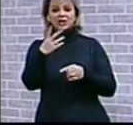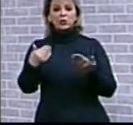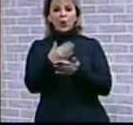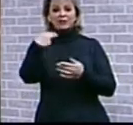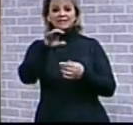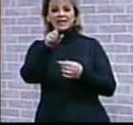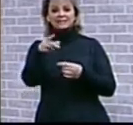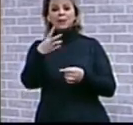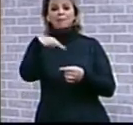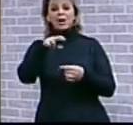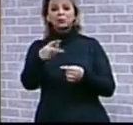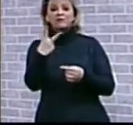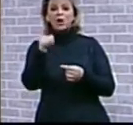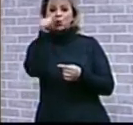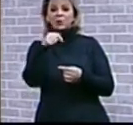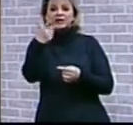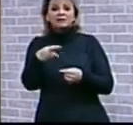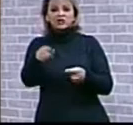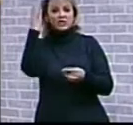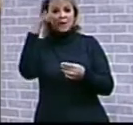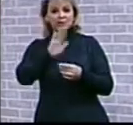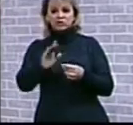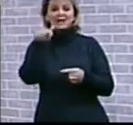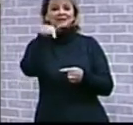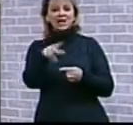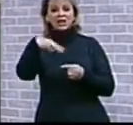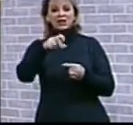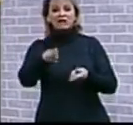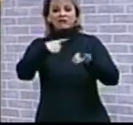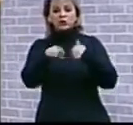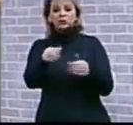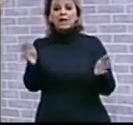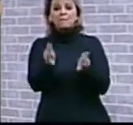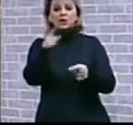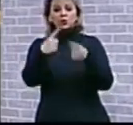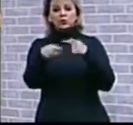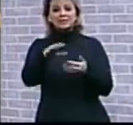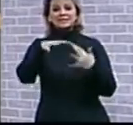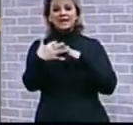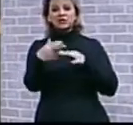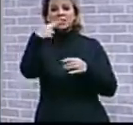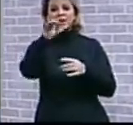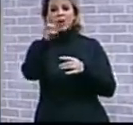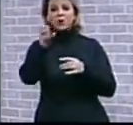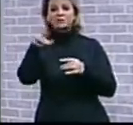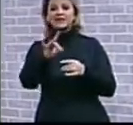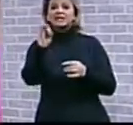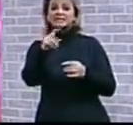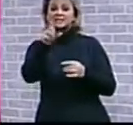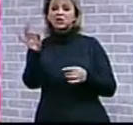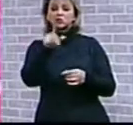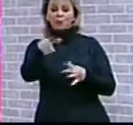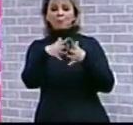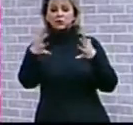новозеландской породы 2 года назад даже не мечтали. Тогда Лыковы вернулись на малую родину, в станицу Ермаковскую из Ростова.